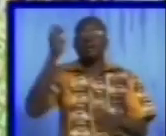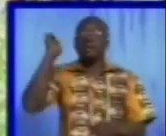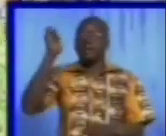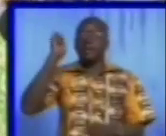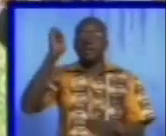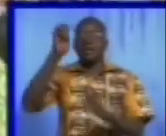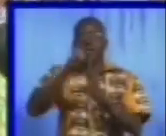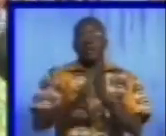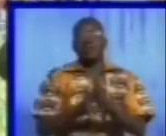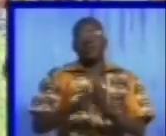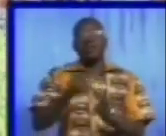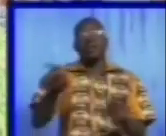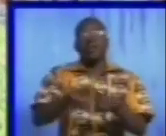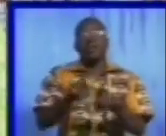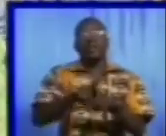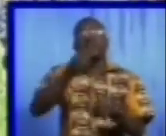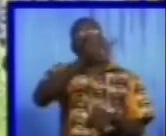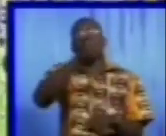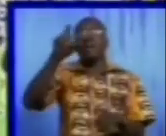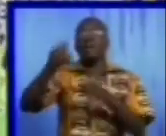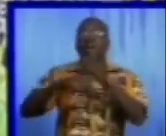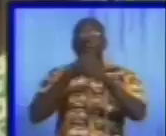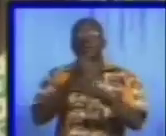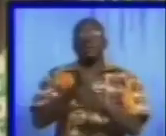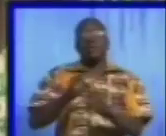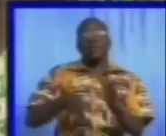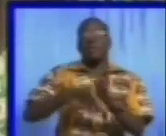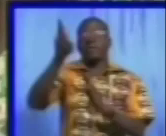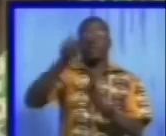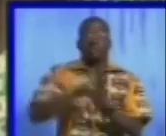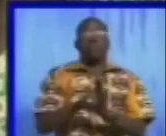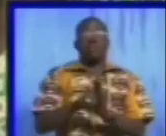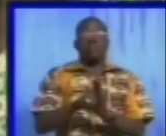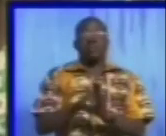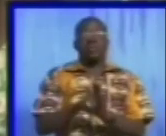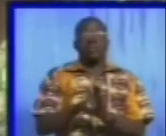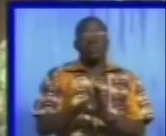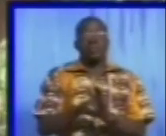mais c'est aussi 100 ans de développement en pays.